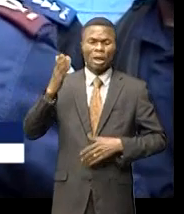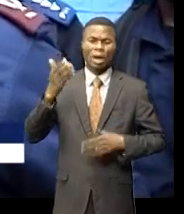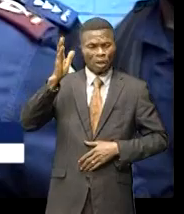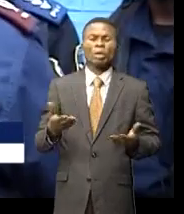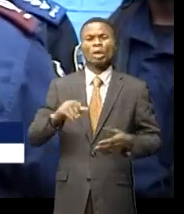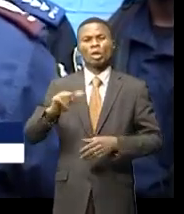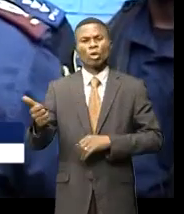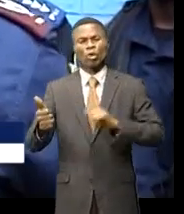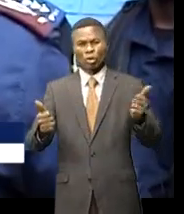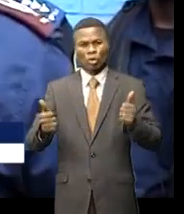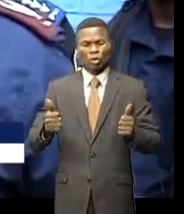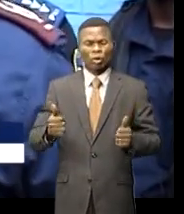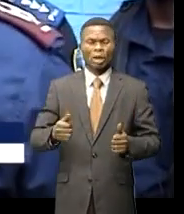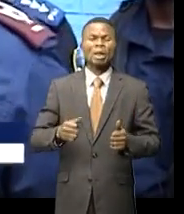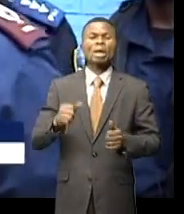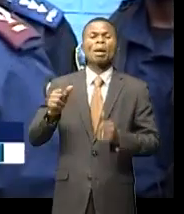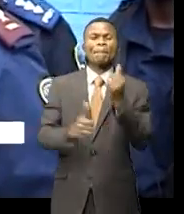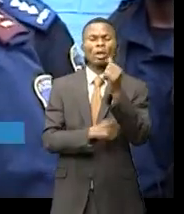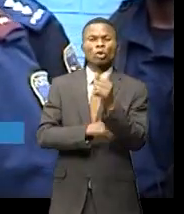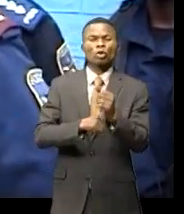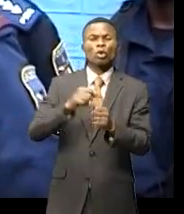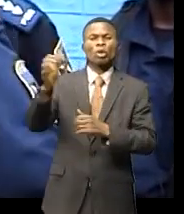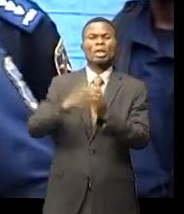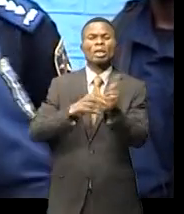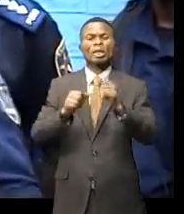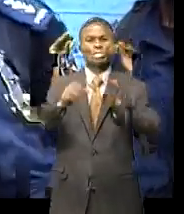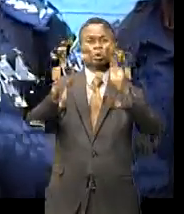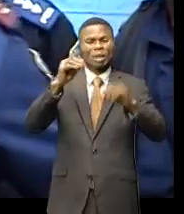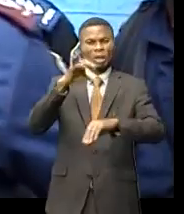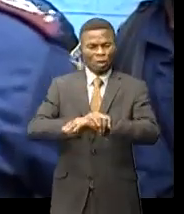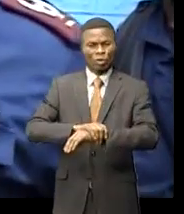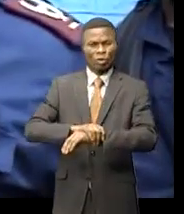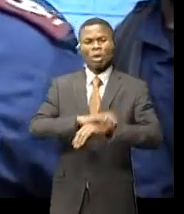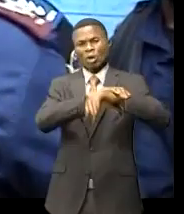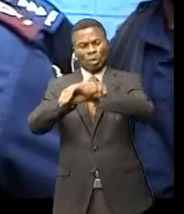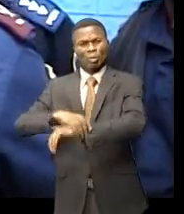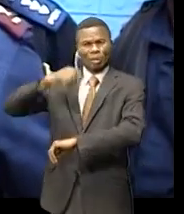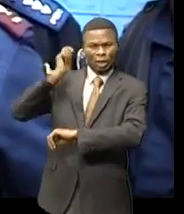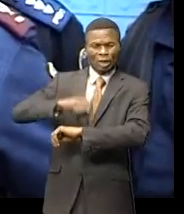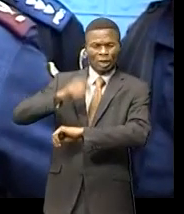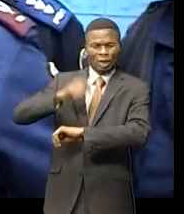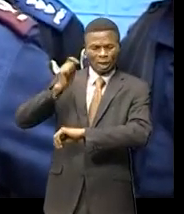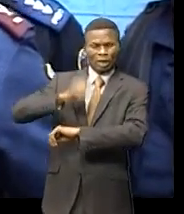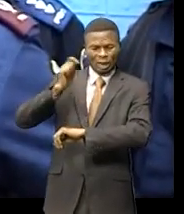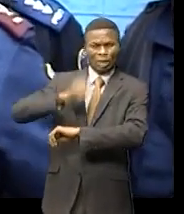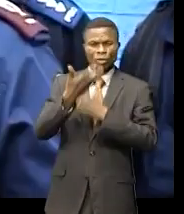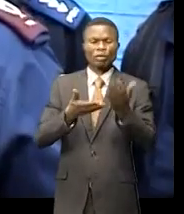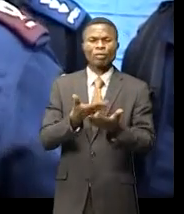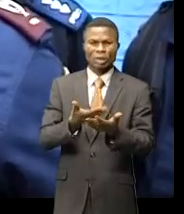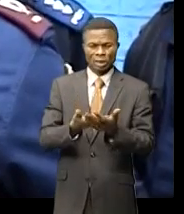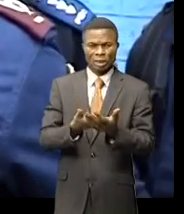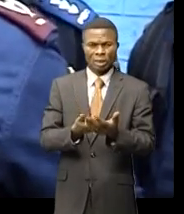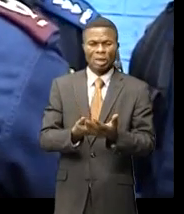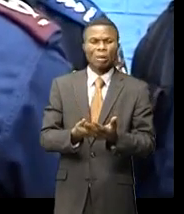homme. Et qui vont piller, on va les arrêter et il y aura des procès en flagrance pour